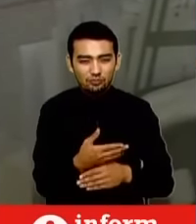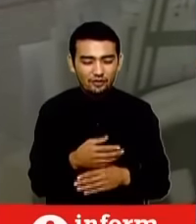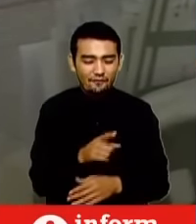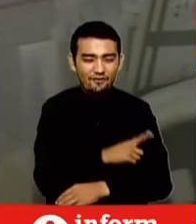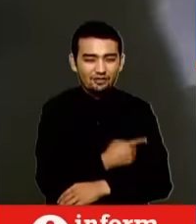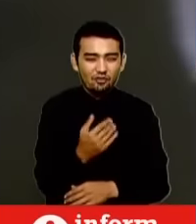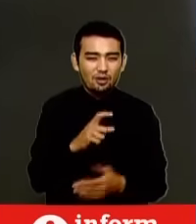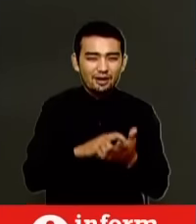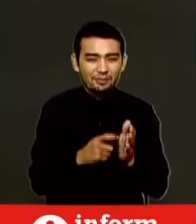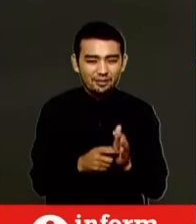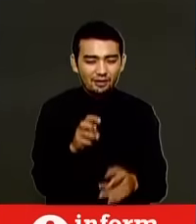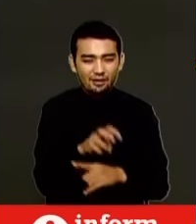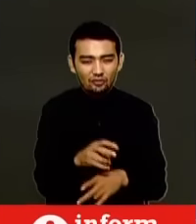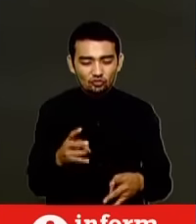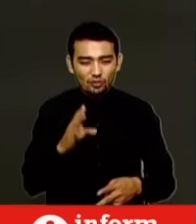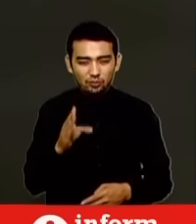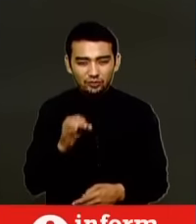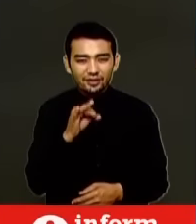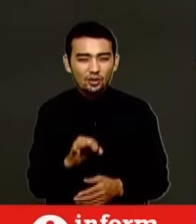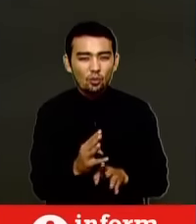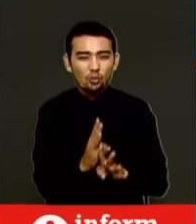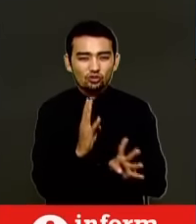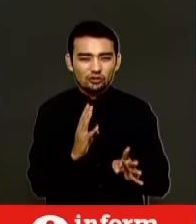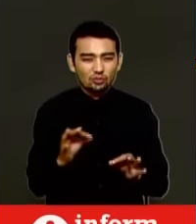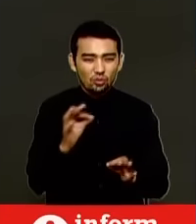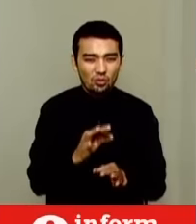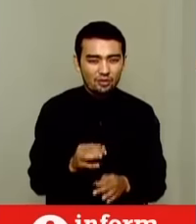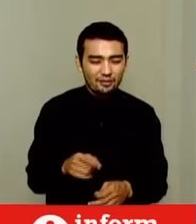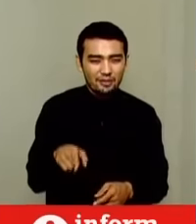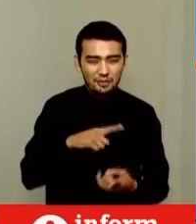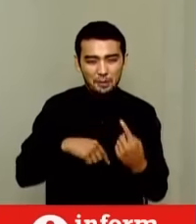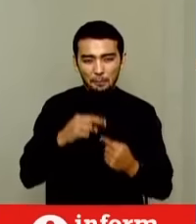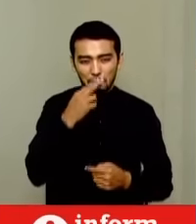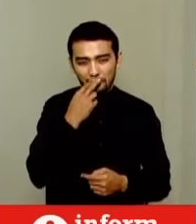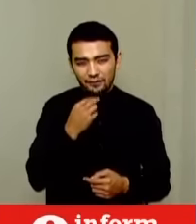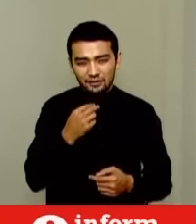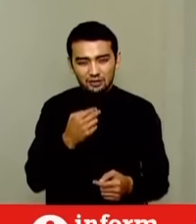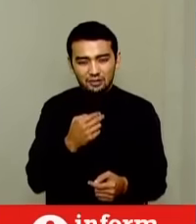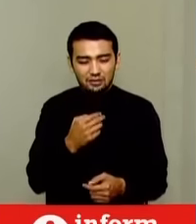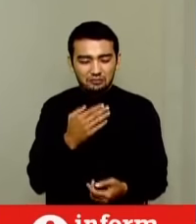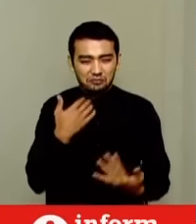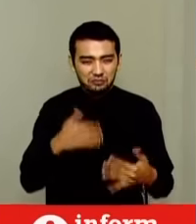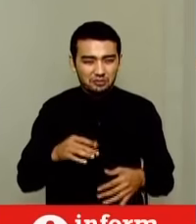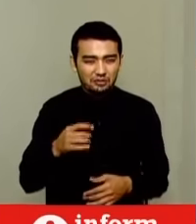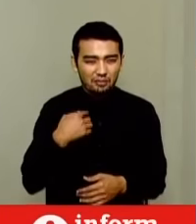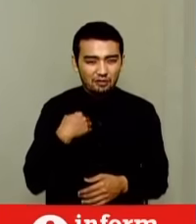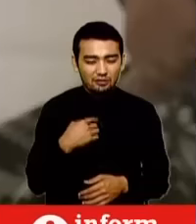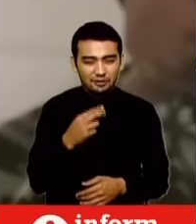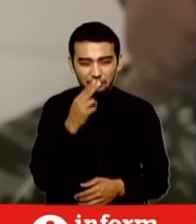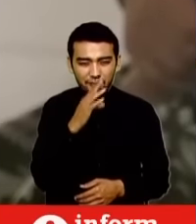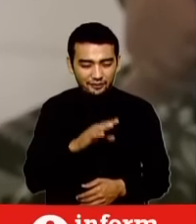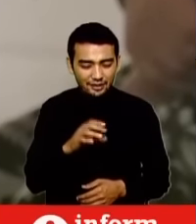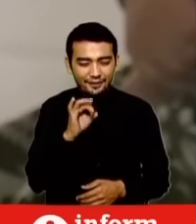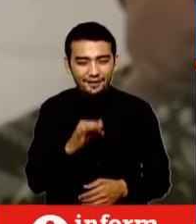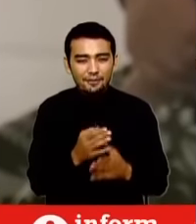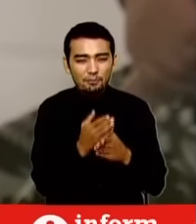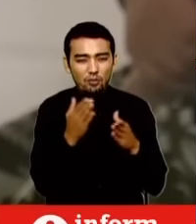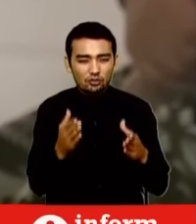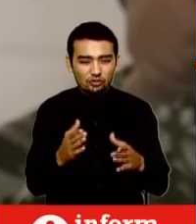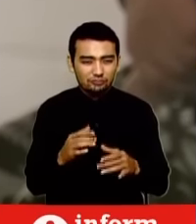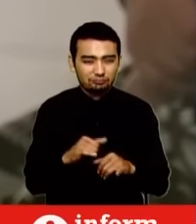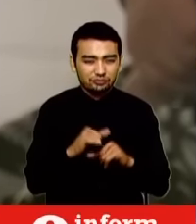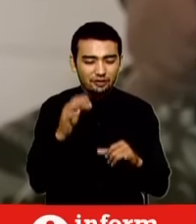врачей. Однако к очередям нашим гражданам не привыкать, говорят эксперты. Но таковых может стать куда больше.